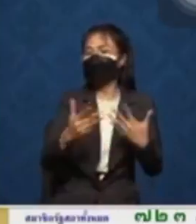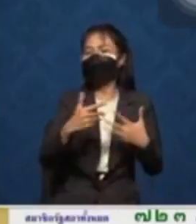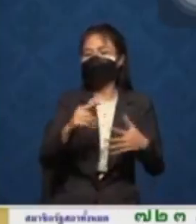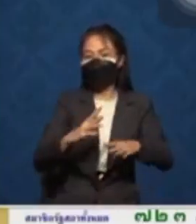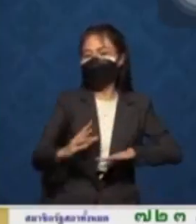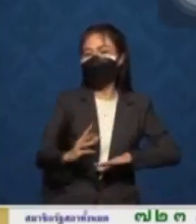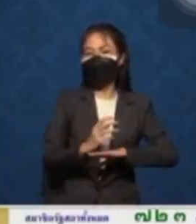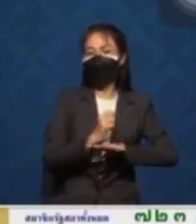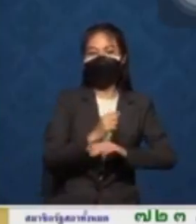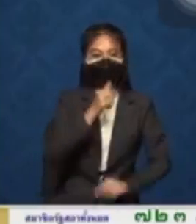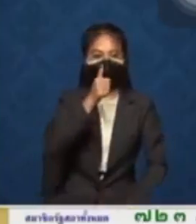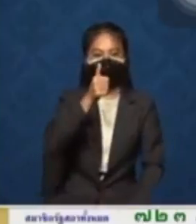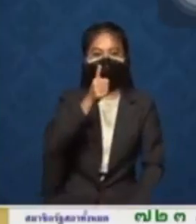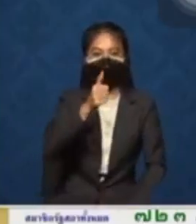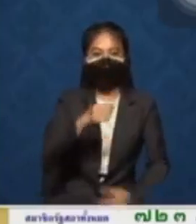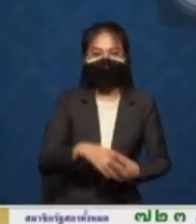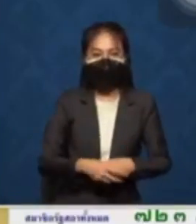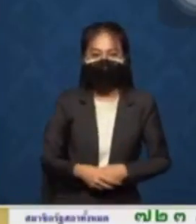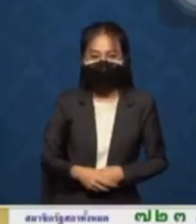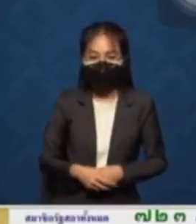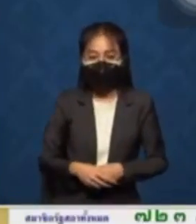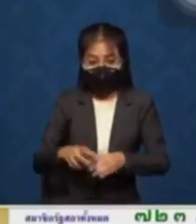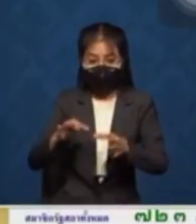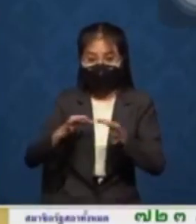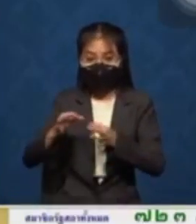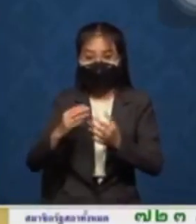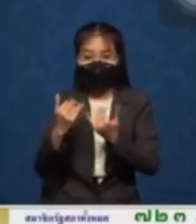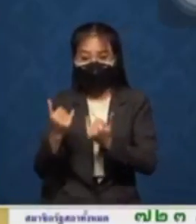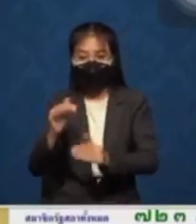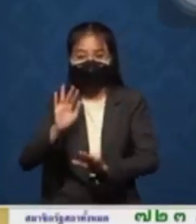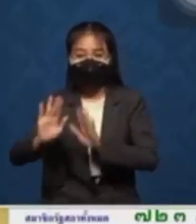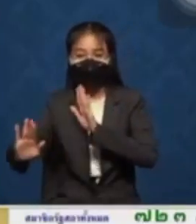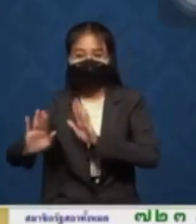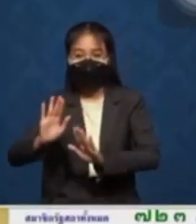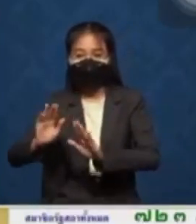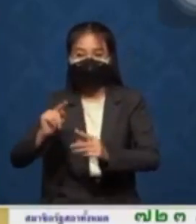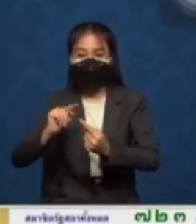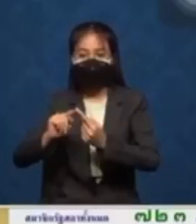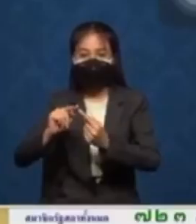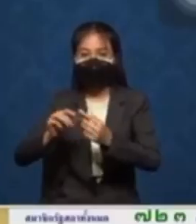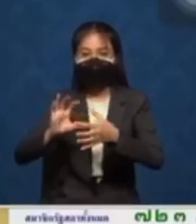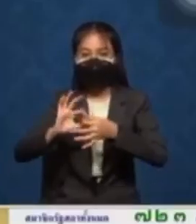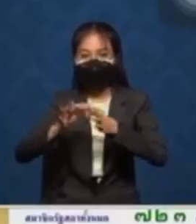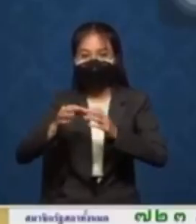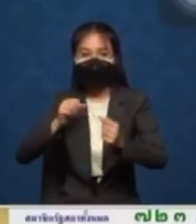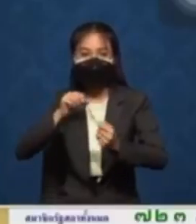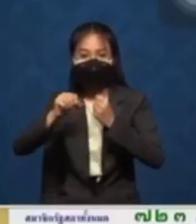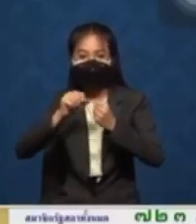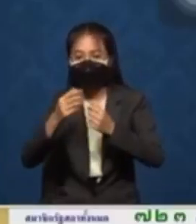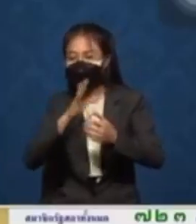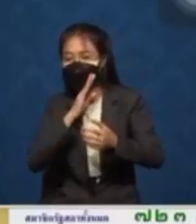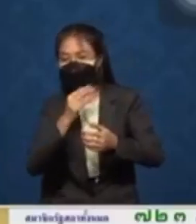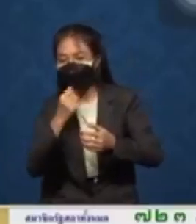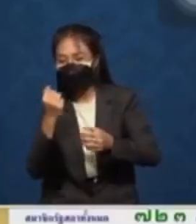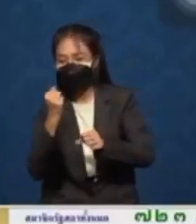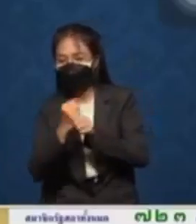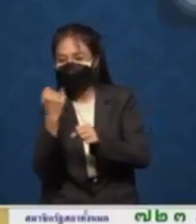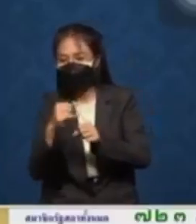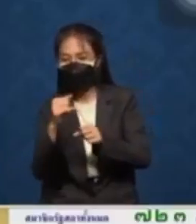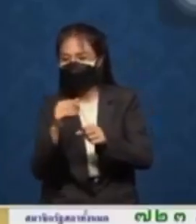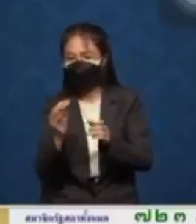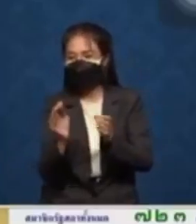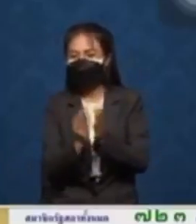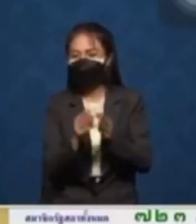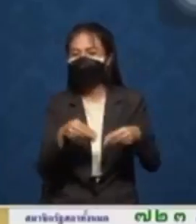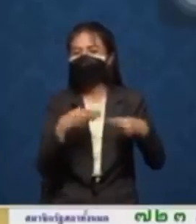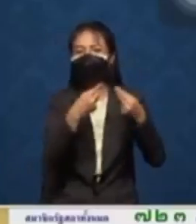ได้เปรียบเสมือนกับนักมวยคนหนึ่งครับที่จะต่อยพลาดแค่ไหนกรรมการก็ตัดสินให้ชนะได้ในทุกยกด้วยเหตุทั้งหมดนี้นะ